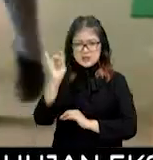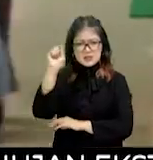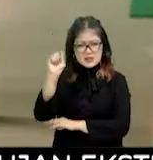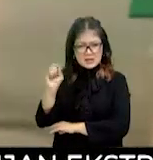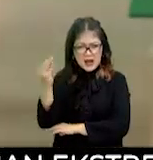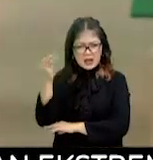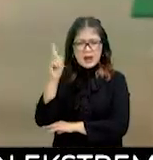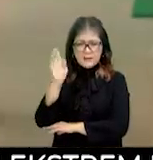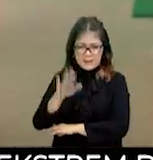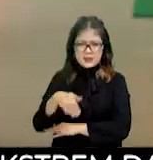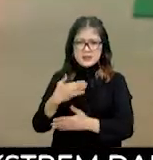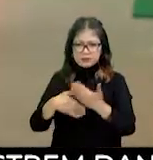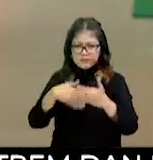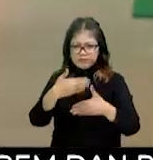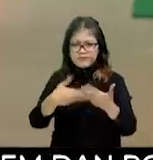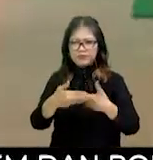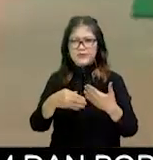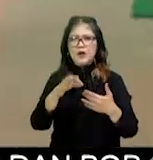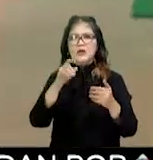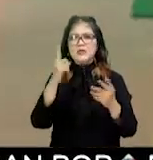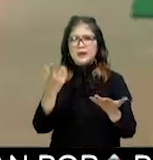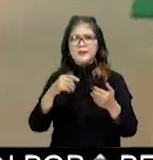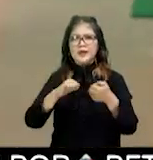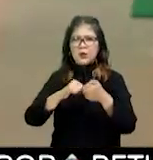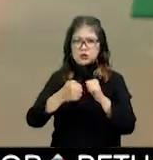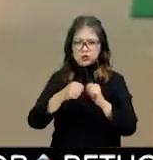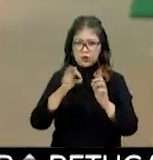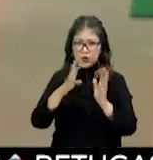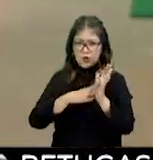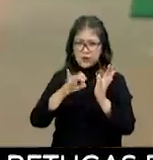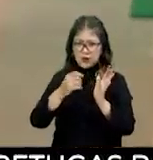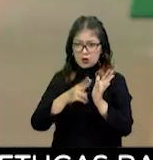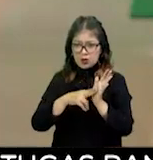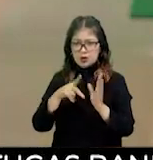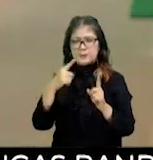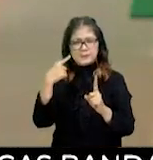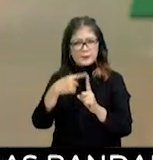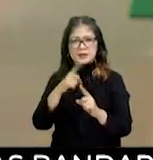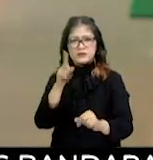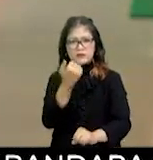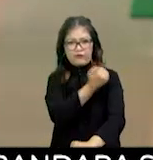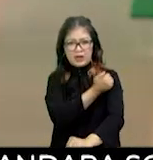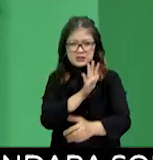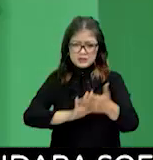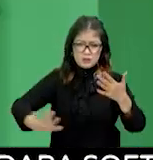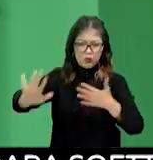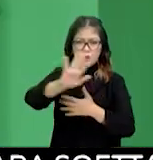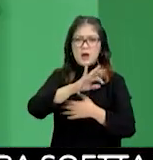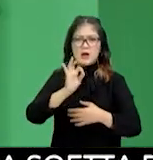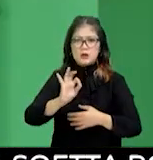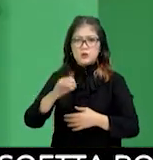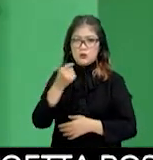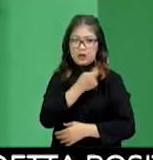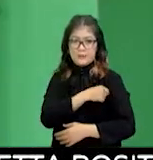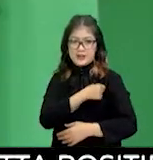tanah air dan belum meratanya vaksinasi anak. Kemendikbud Ristek tidak akan memberhentikan pembelajaran tatap muka karena berdasarkan